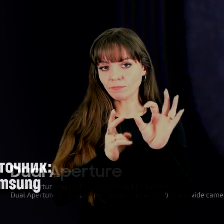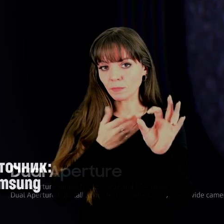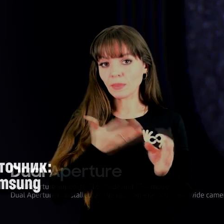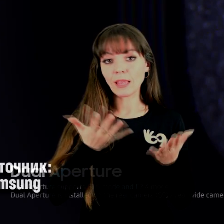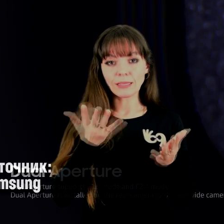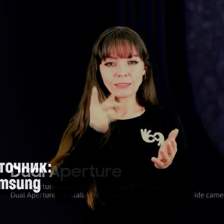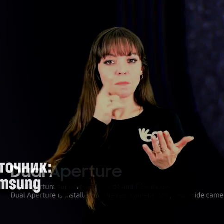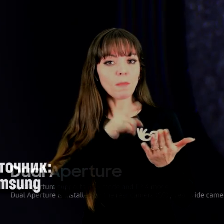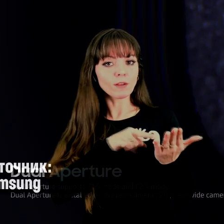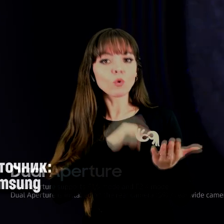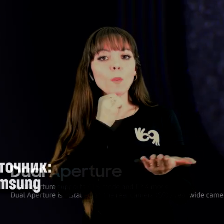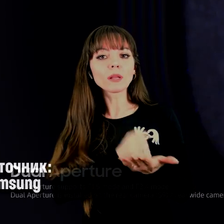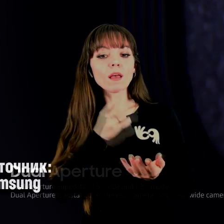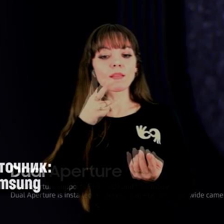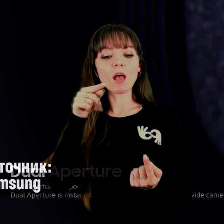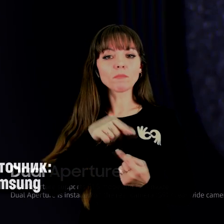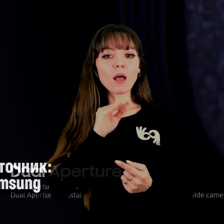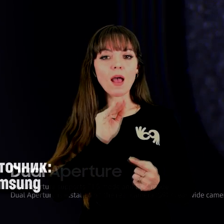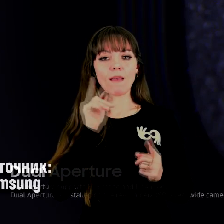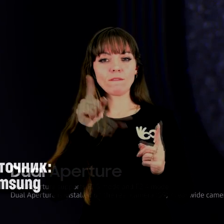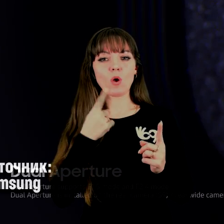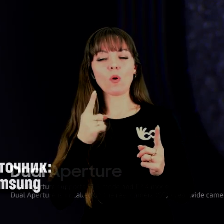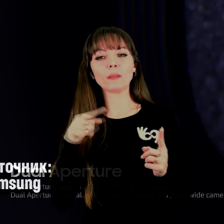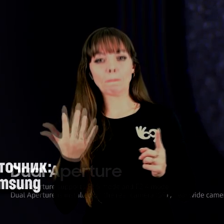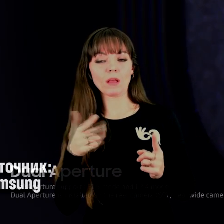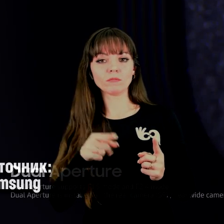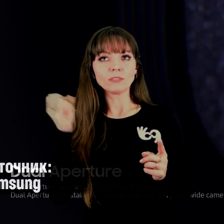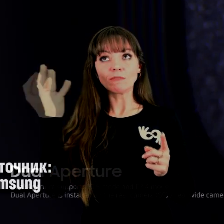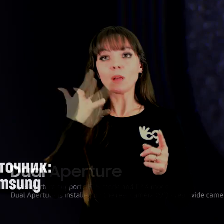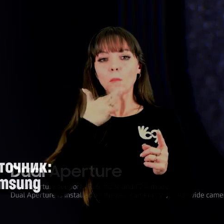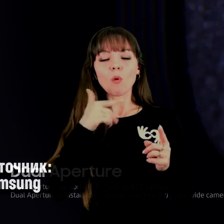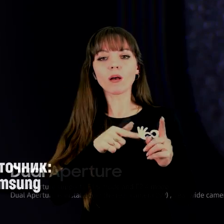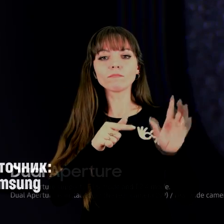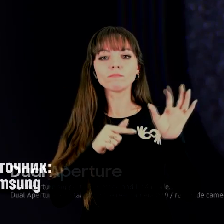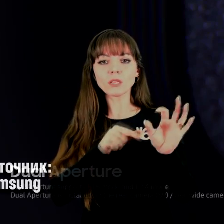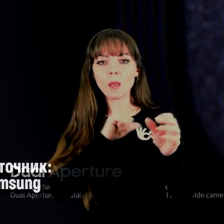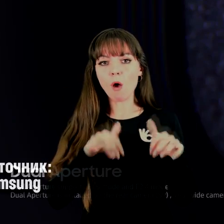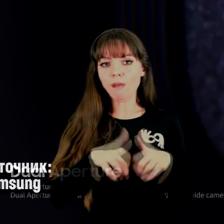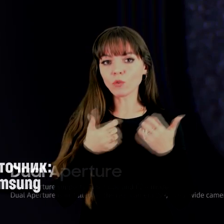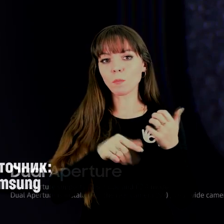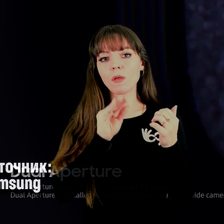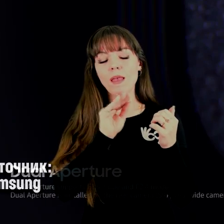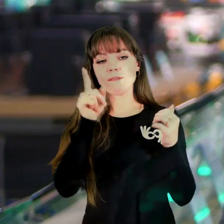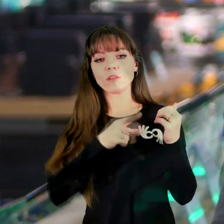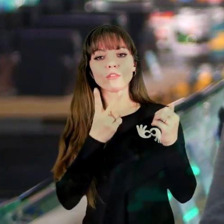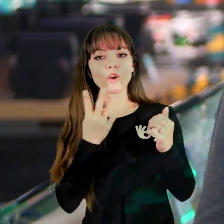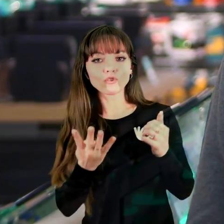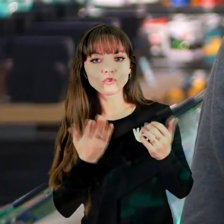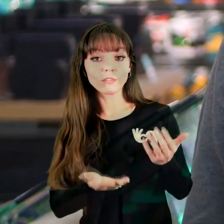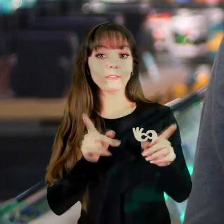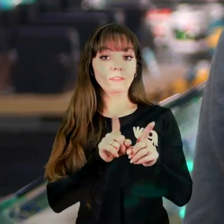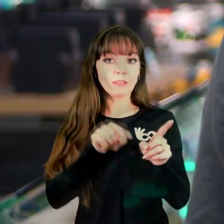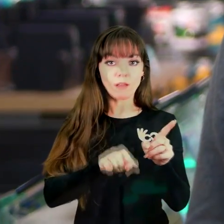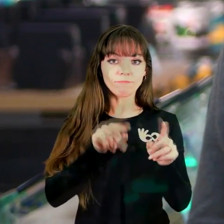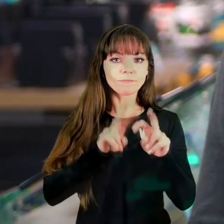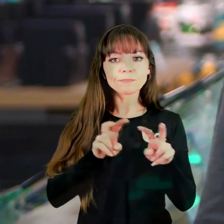Если смартфон определяет, что для его f1.5 света многовато, то он закрывает шторку до значения f2.4. Итак, мы